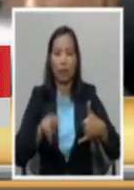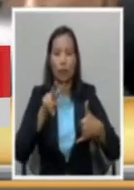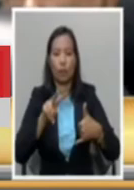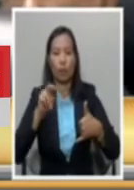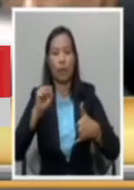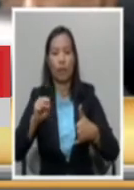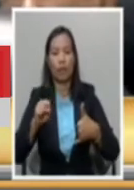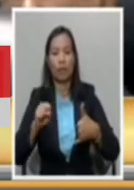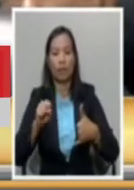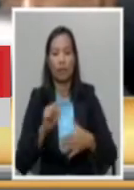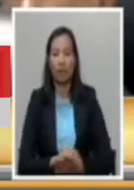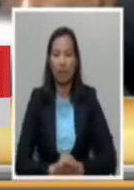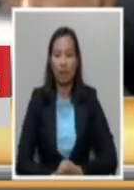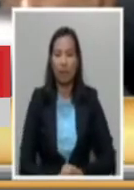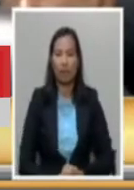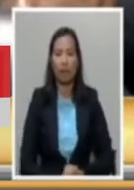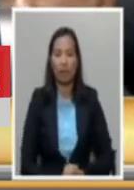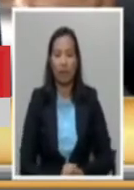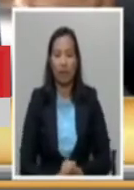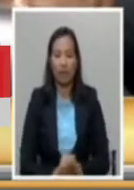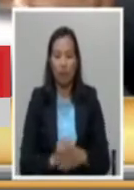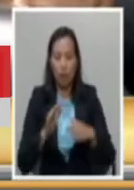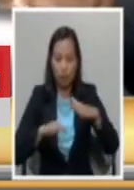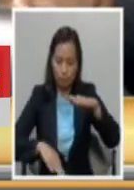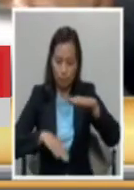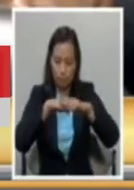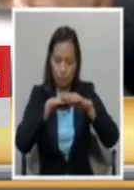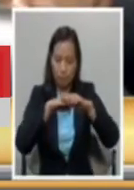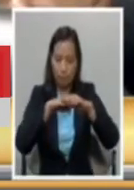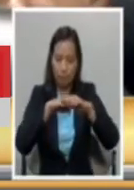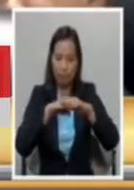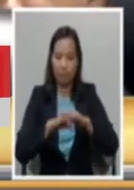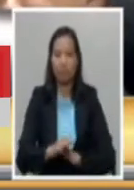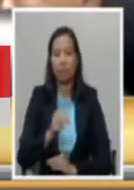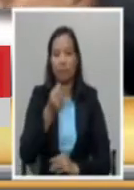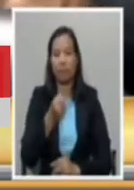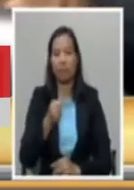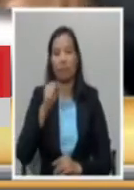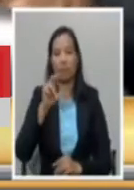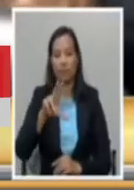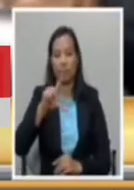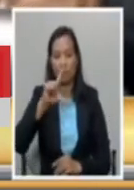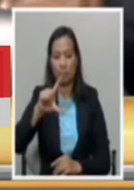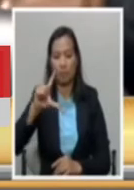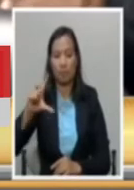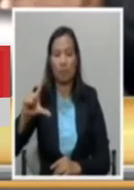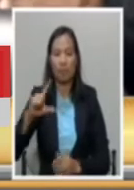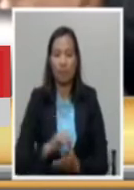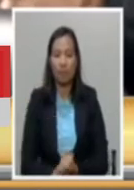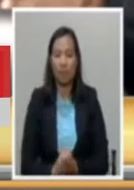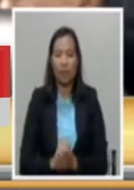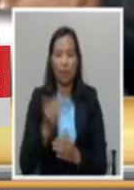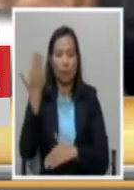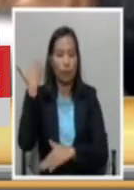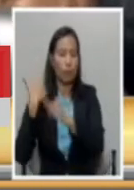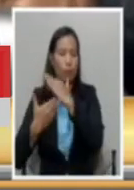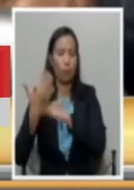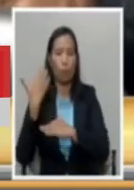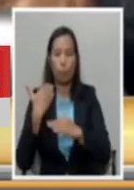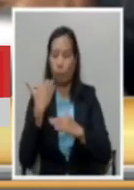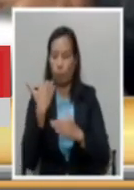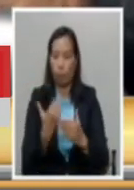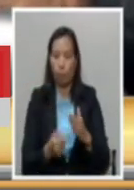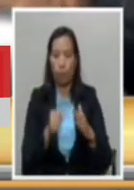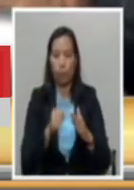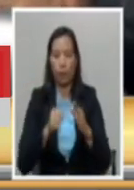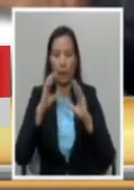อคนแล้วทะลุเพดานไปถึง13ล้านล้านครับสูงสุดในประวัติศาสตร์ตั้งแต่มีรัฐ